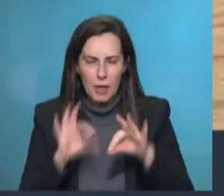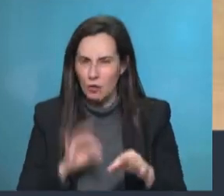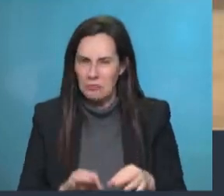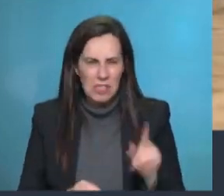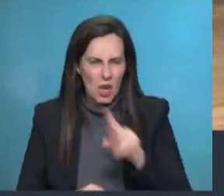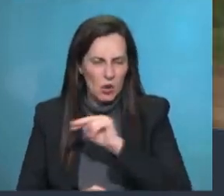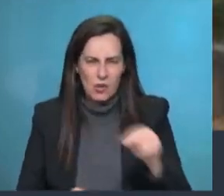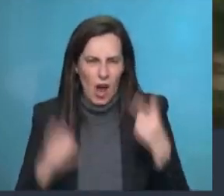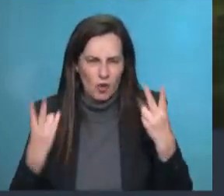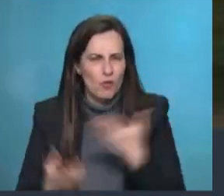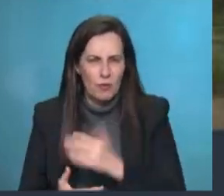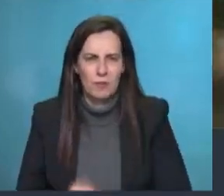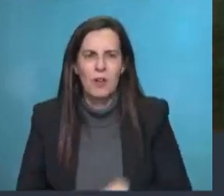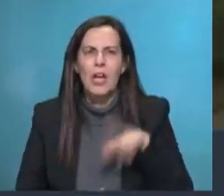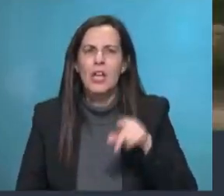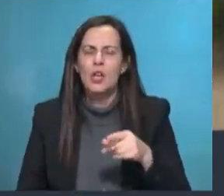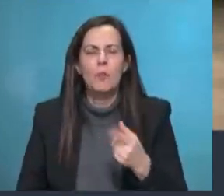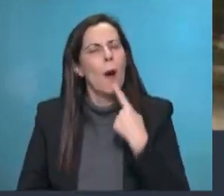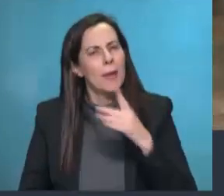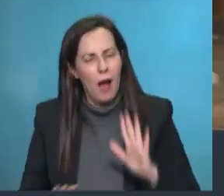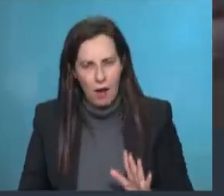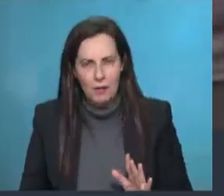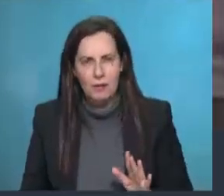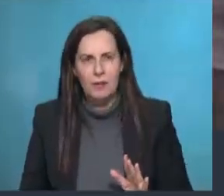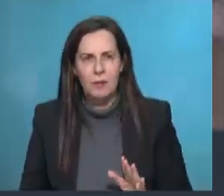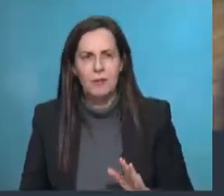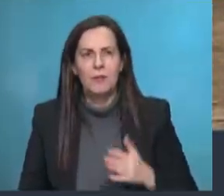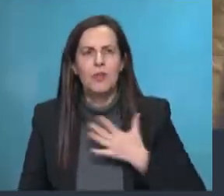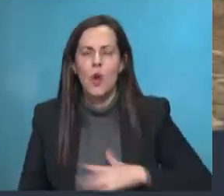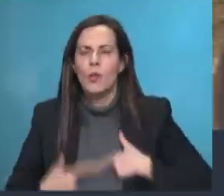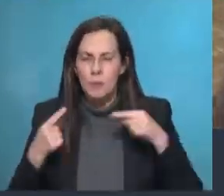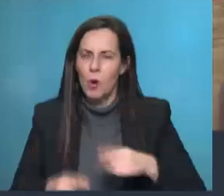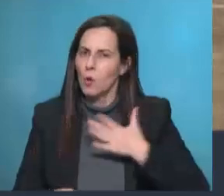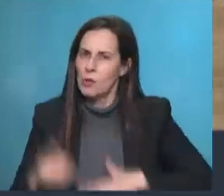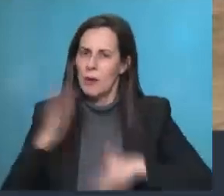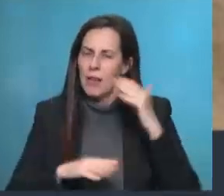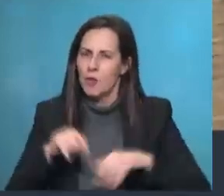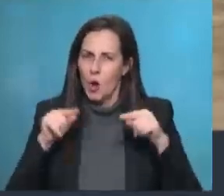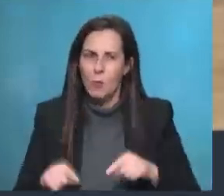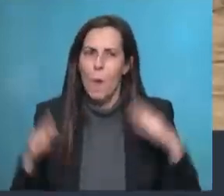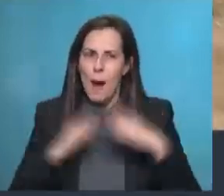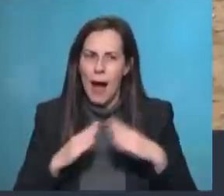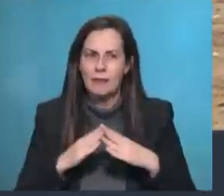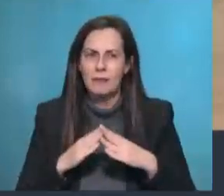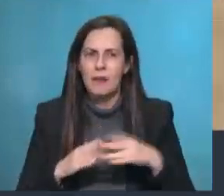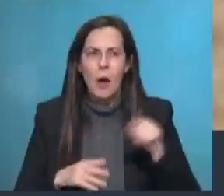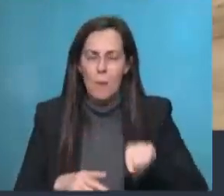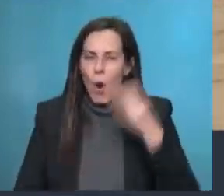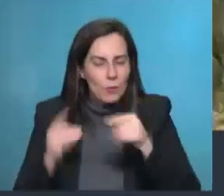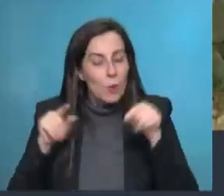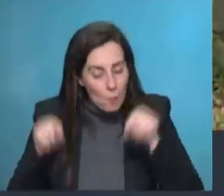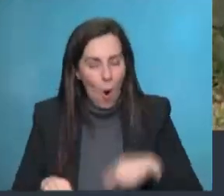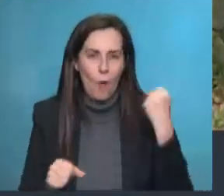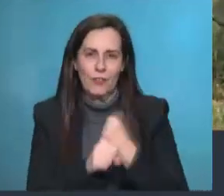הנושא המדובר כאן יש פה איזשהו אמירה שננו צים לחיות פה אנחנו רוצים לבנות פה בית פה לא משחקים פה